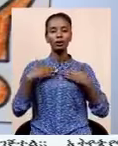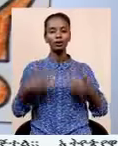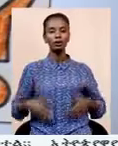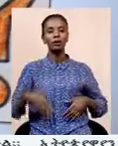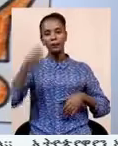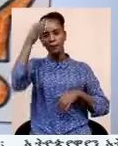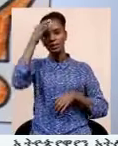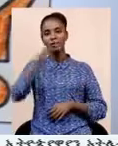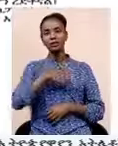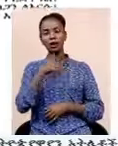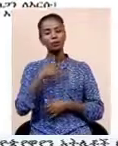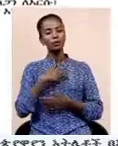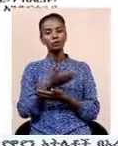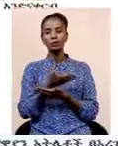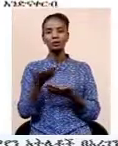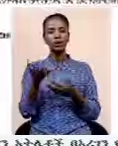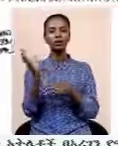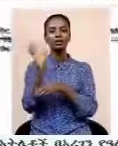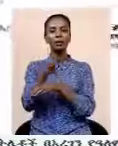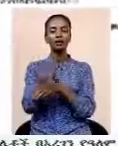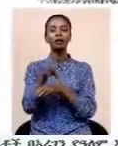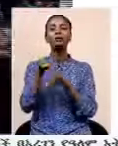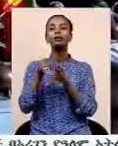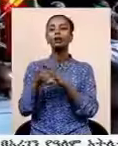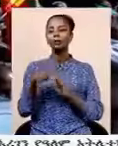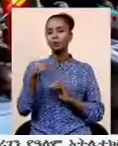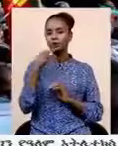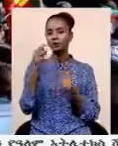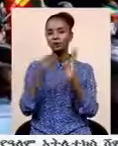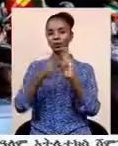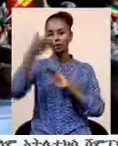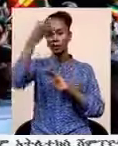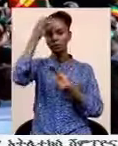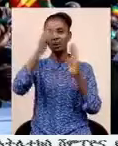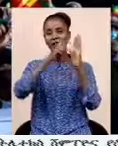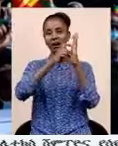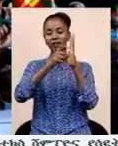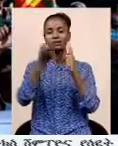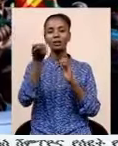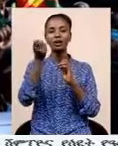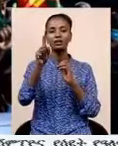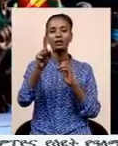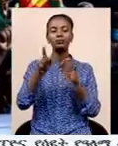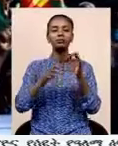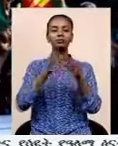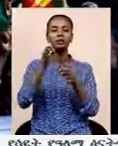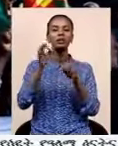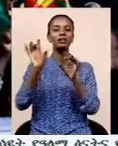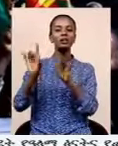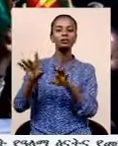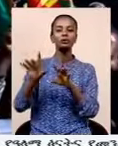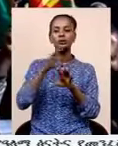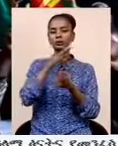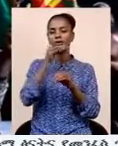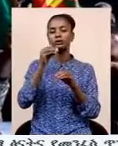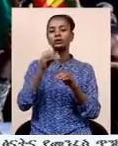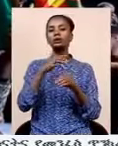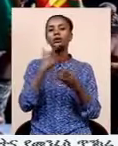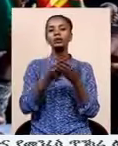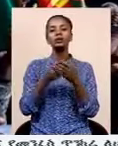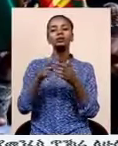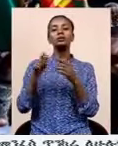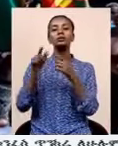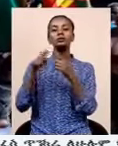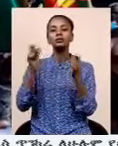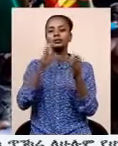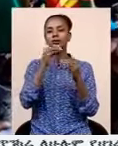መንግስት በሃይማኖት ጉዳይ ላይ ጣልቃ እየገባ ነው ሲሉ የህገ መንግስቱን አንቀጽ 11 በመጥቀስ እየተቹት ይገኛሉ። ይህንኑ ትችት